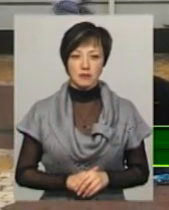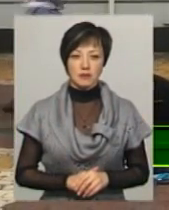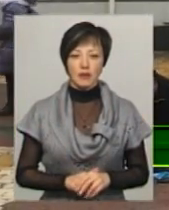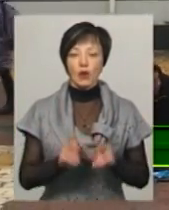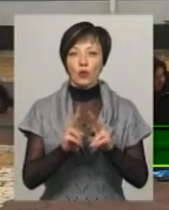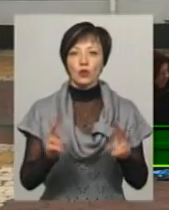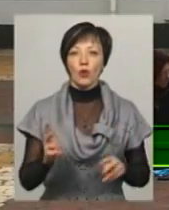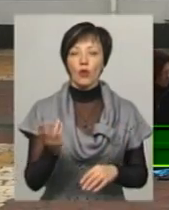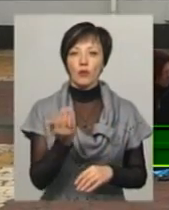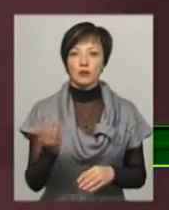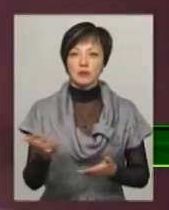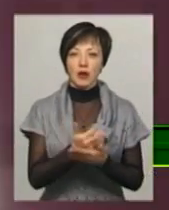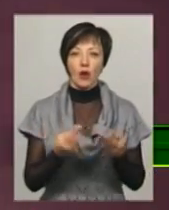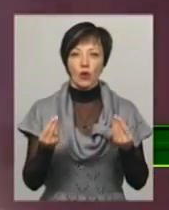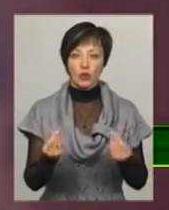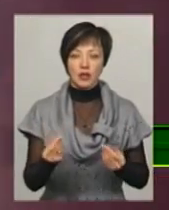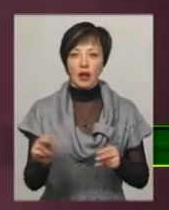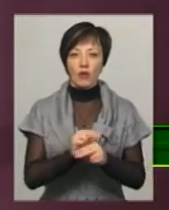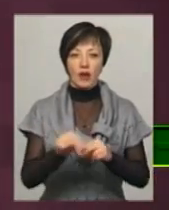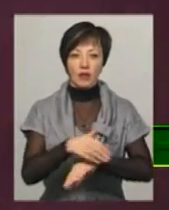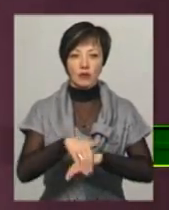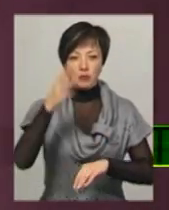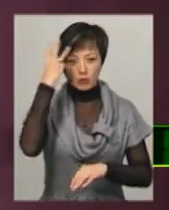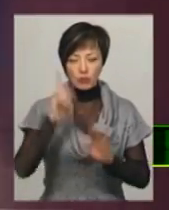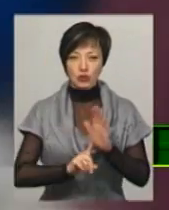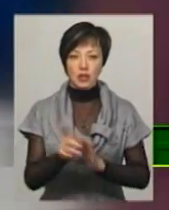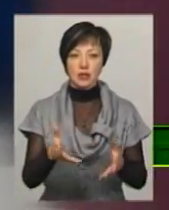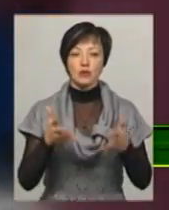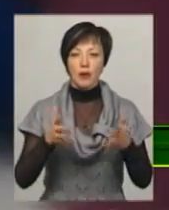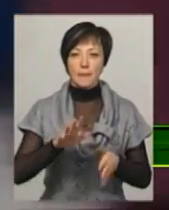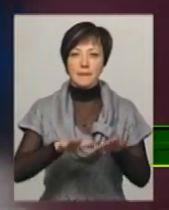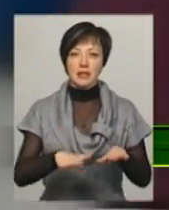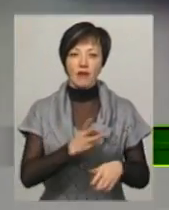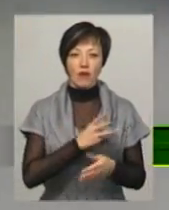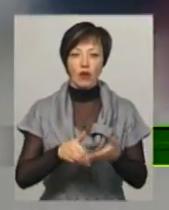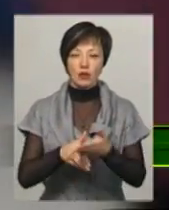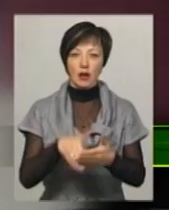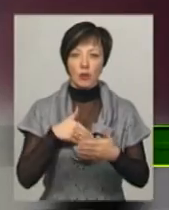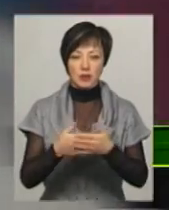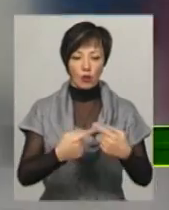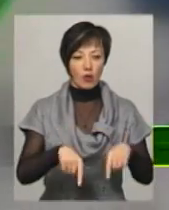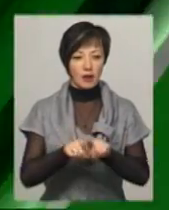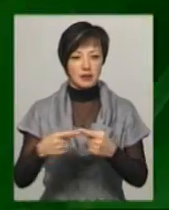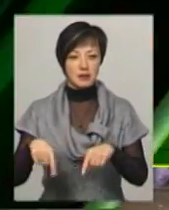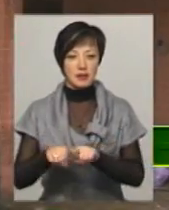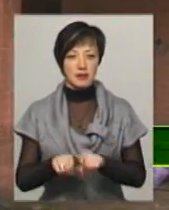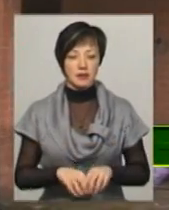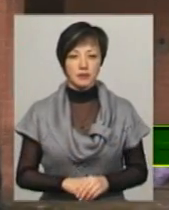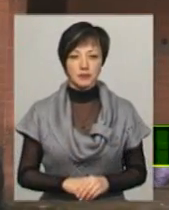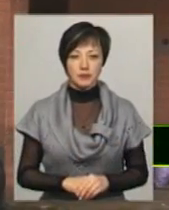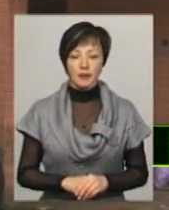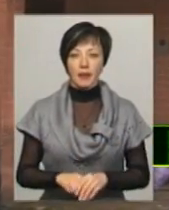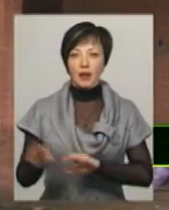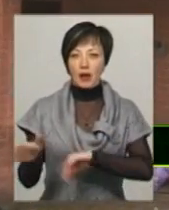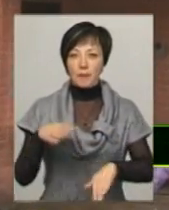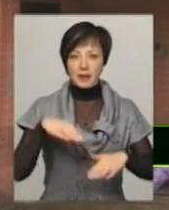Хто і кому збирає гроші на лікування на вулицях Хмельницького, почали з'ясовувати місцеві волонтери громадських організацій.